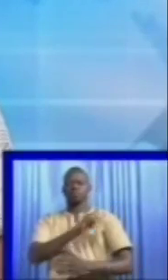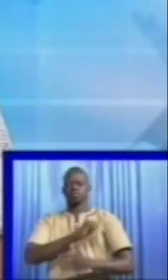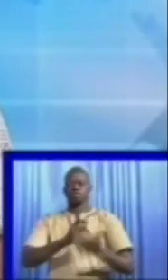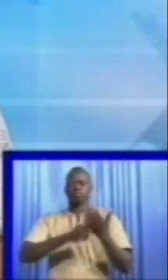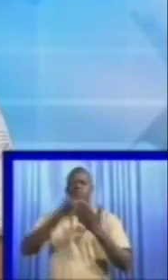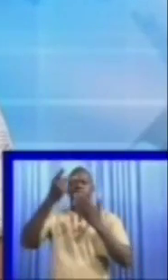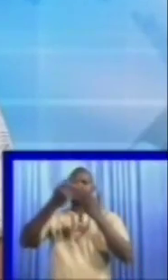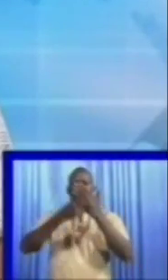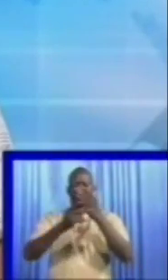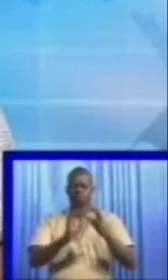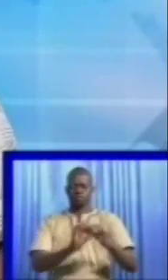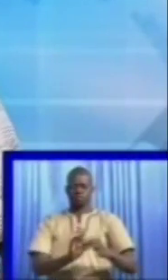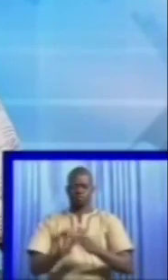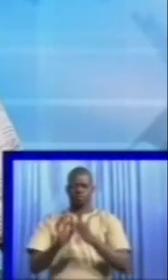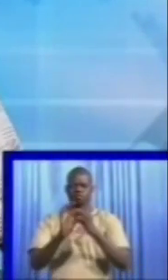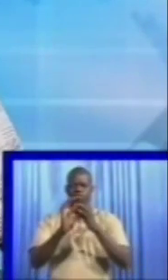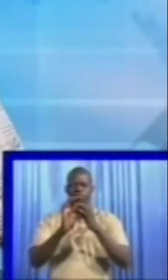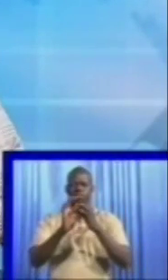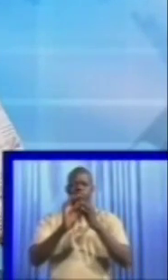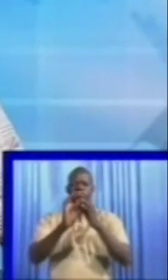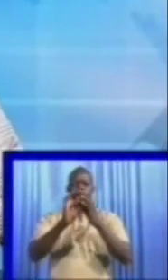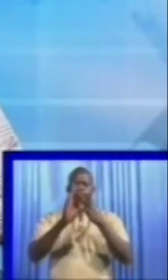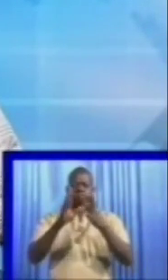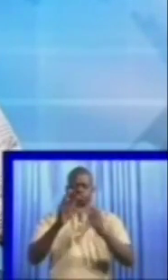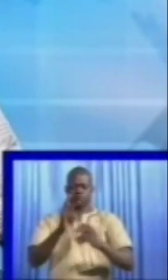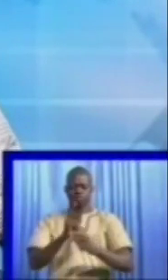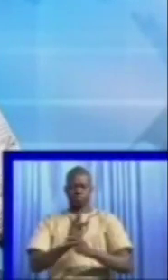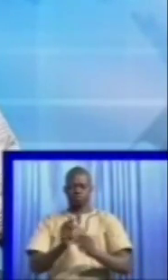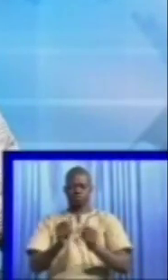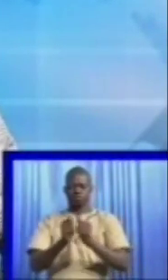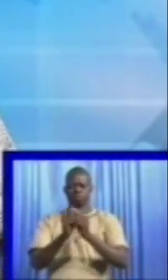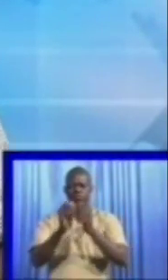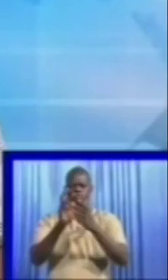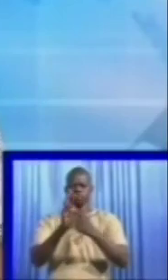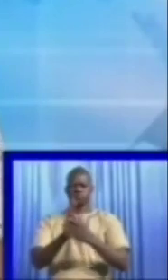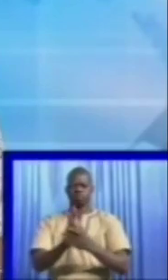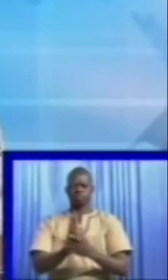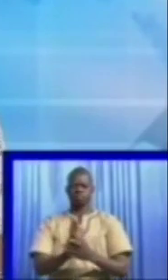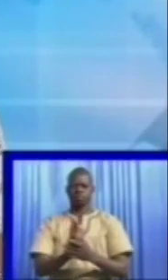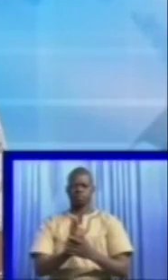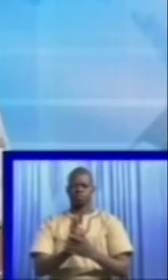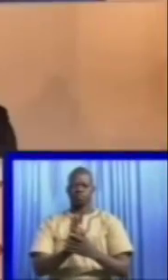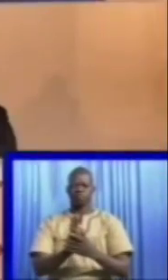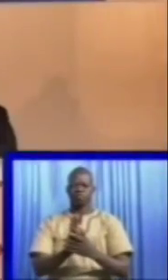de coopération Nouria. Les précisions avec Kwame Bama et Anna Lucikiri.